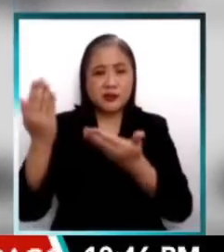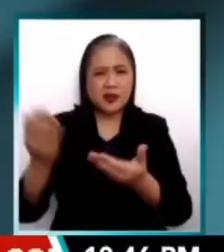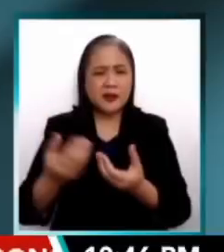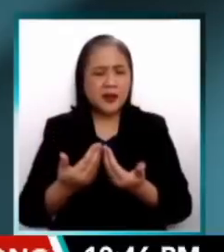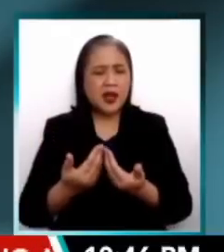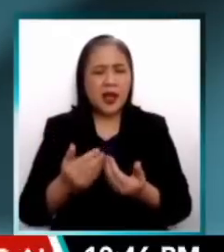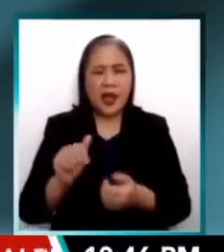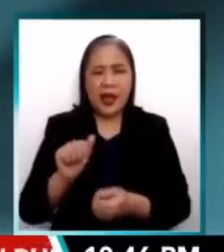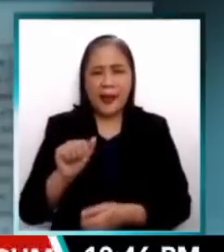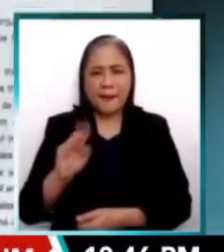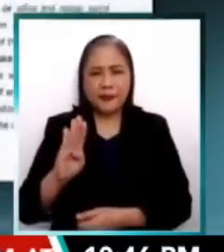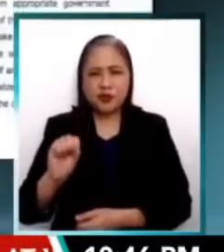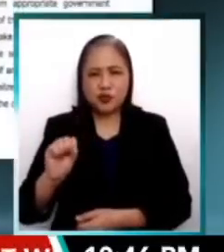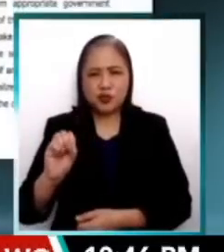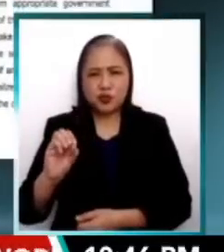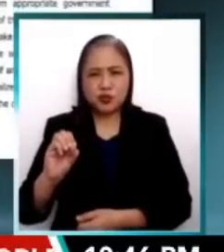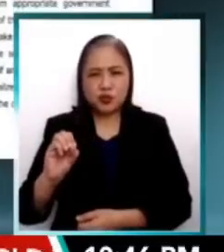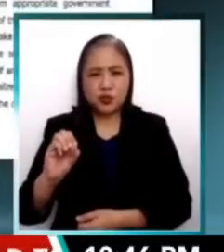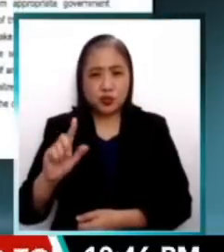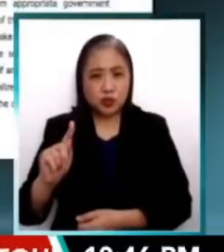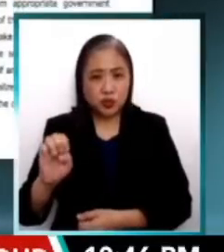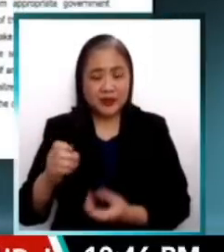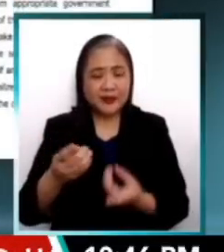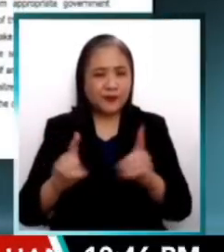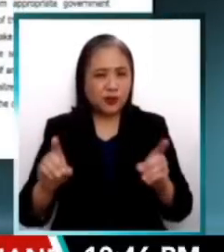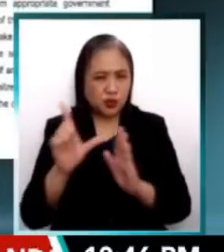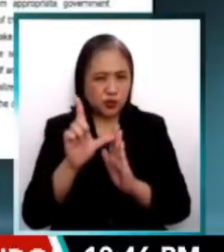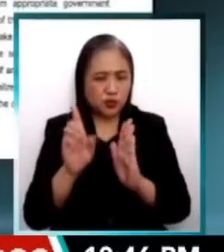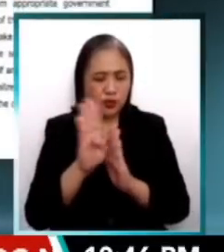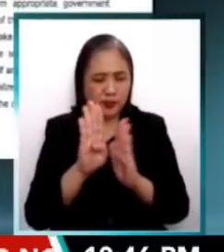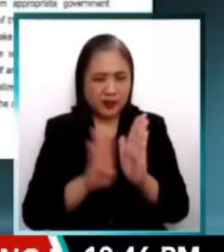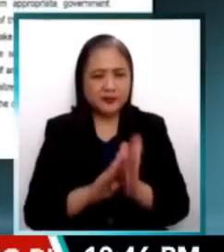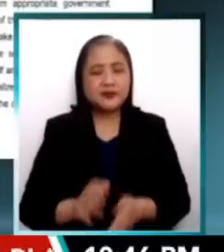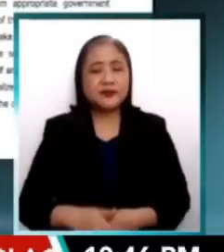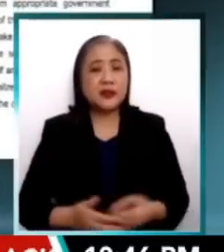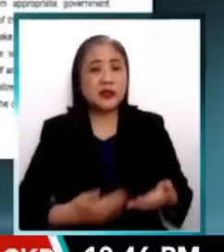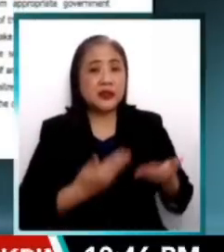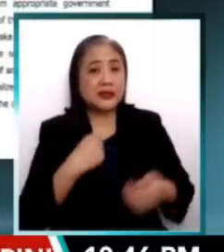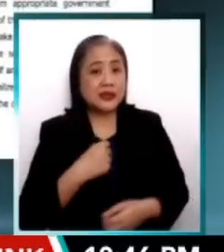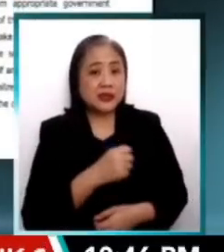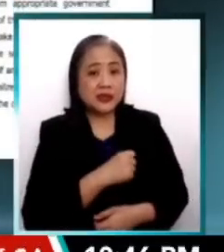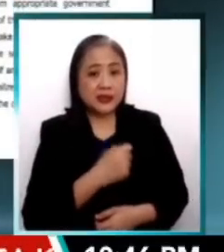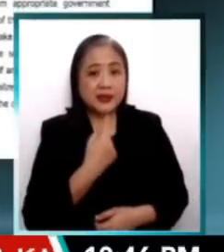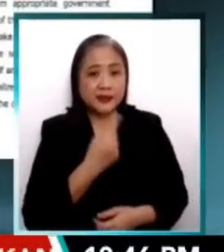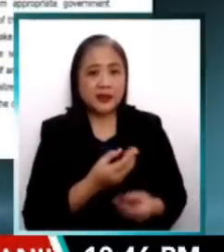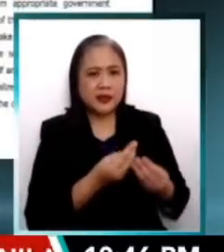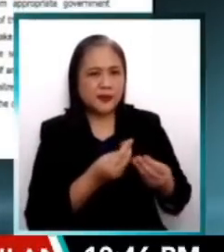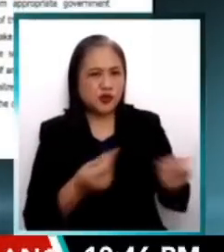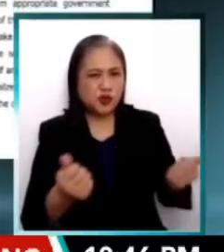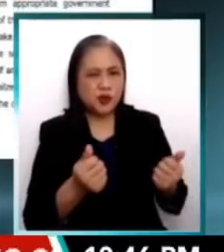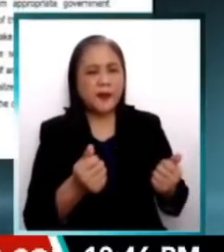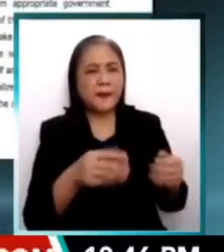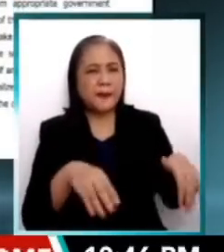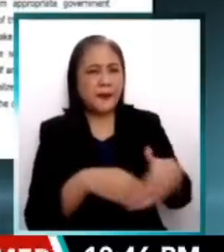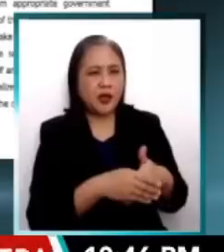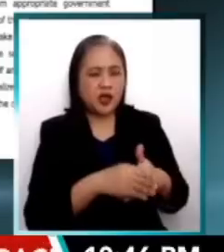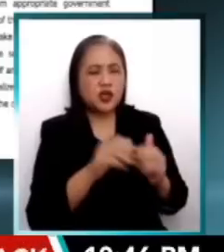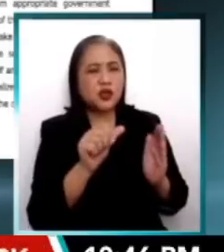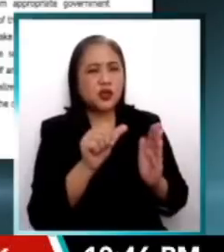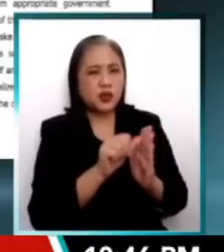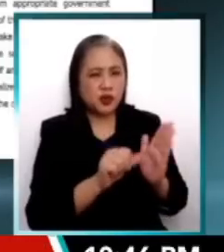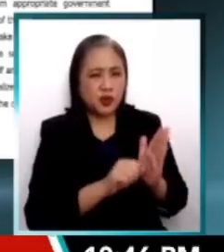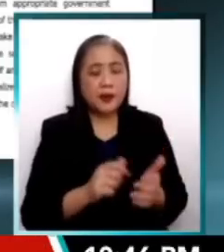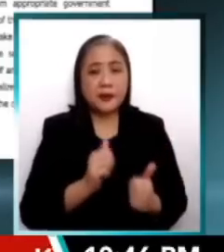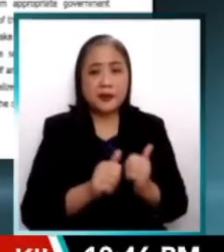Act. Sa Senado naman, naghain si Senator Riza Ontiveros ng Dissolution of Marriage Act. Nakasaad dito na kabilang sa